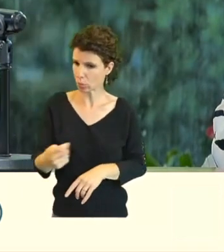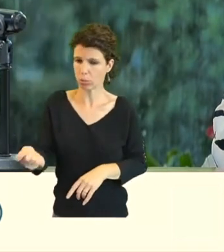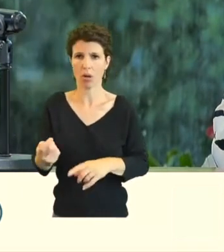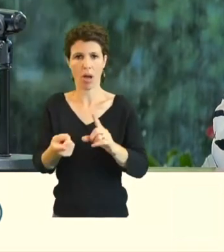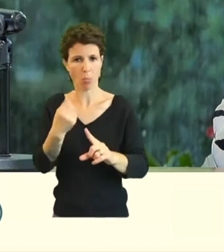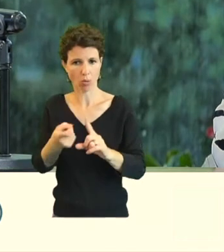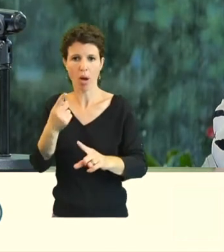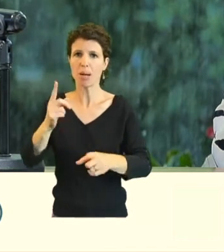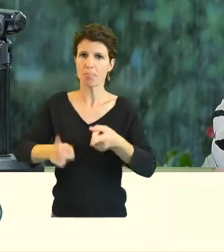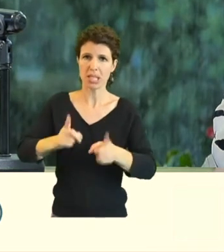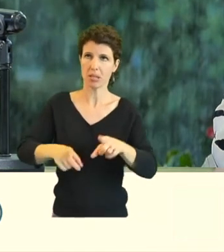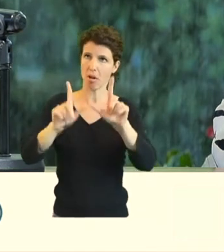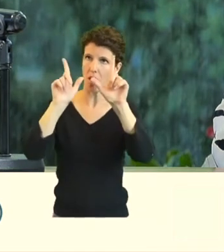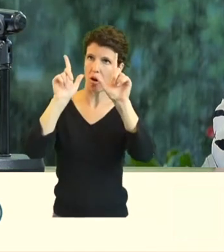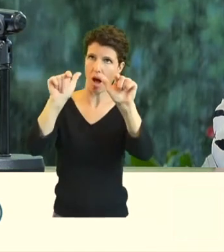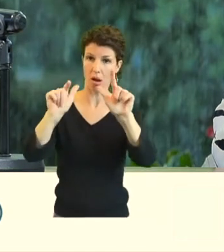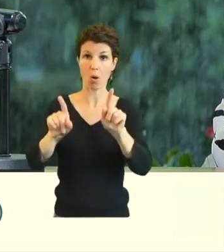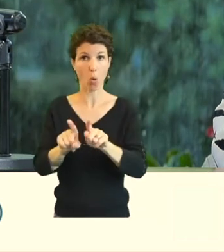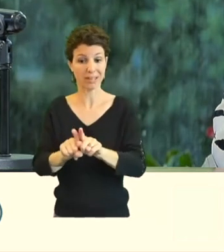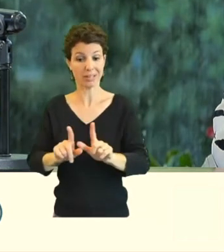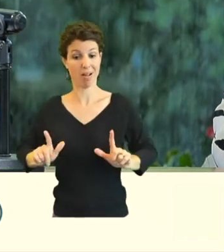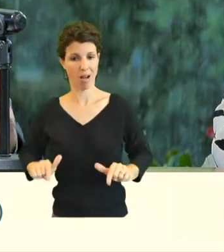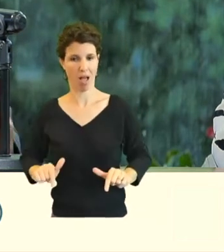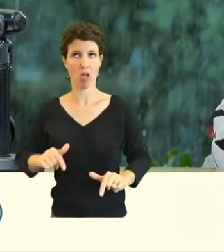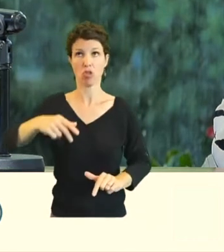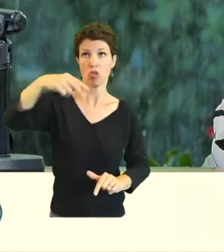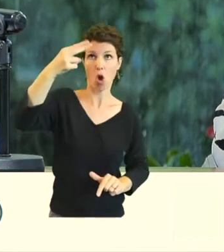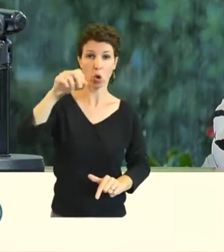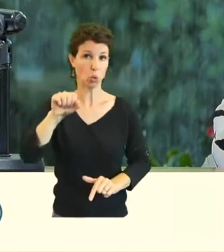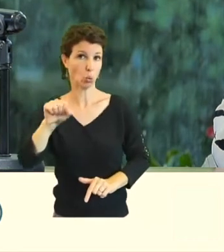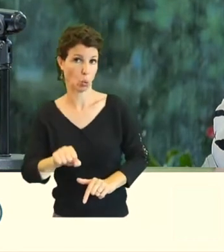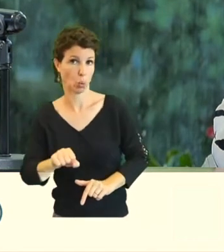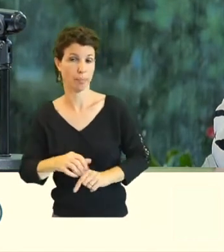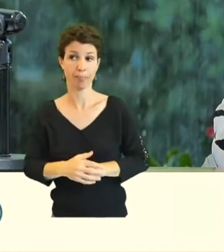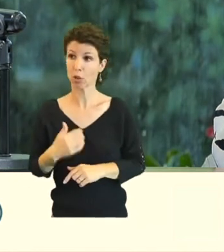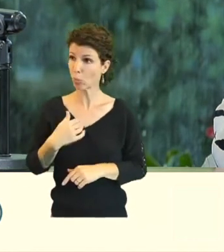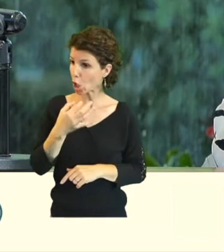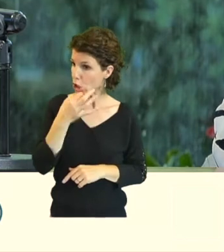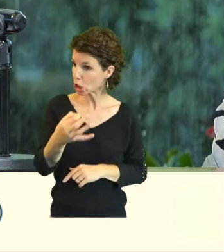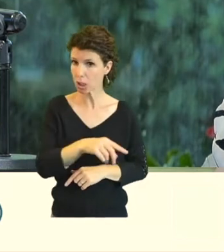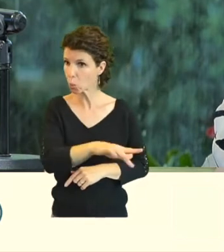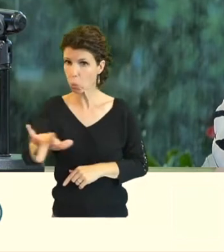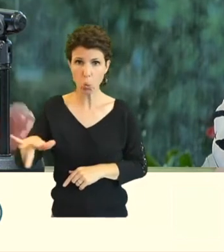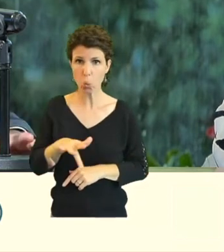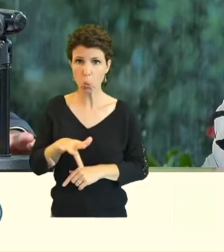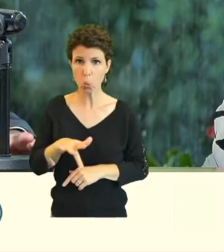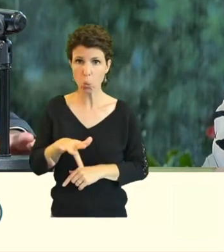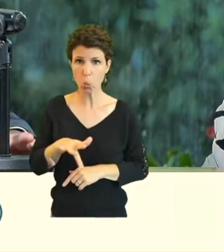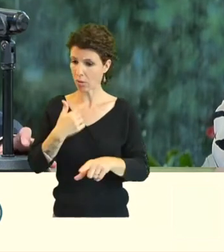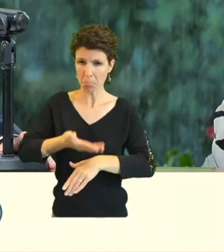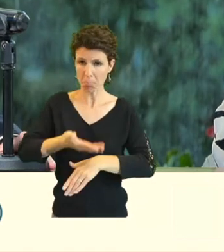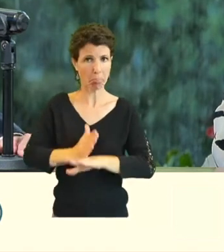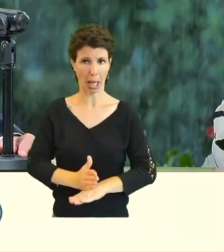oui, il faut une piscine dans les quartiers sud. Et d'ailleurs, j'avais dit aux uns et aux autres que j'étais prêt également, au même titre que j'ai